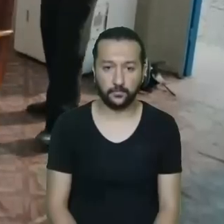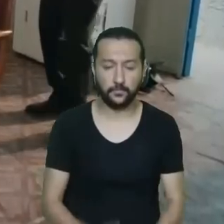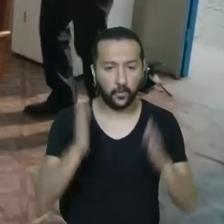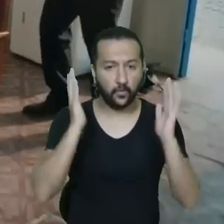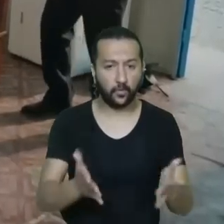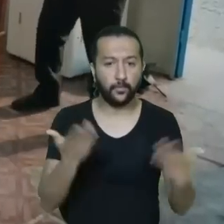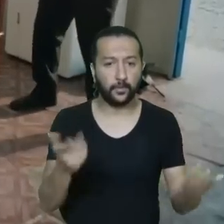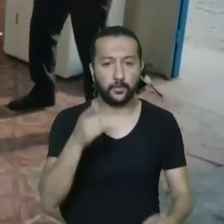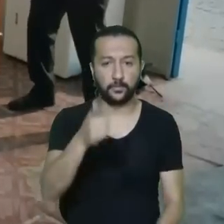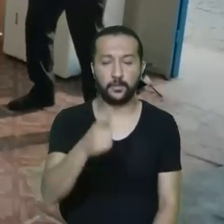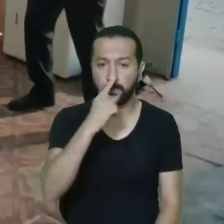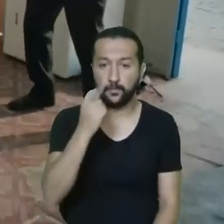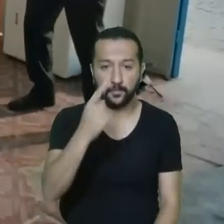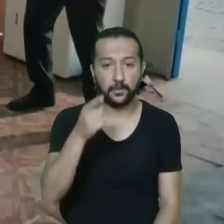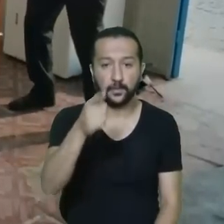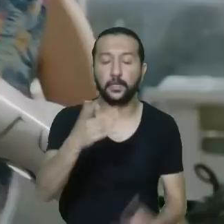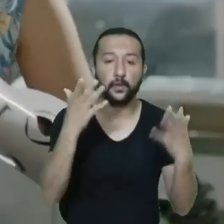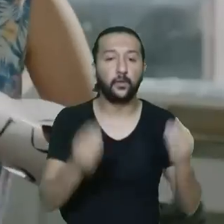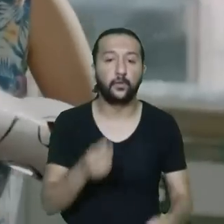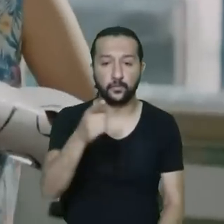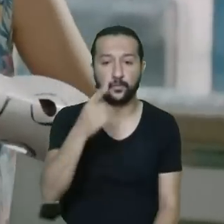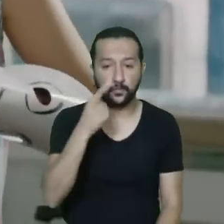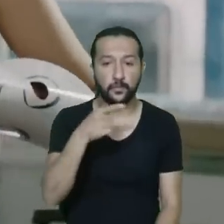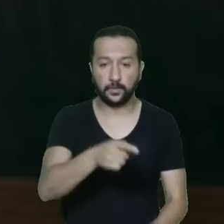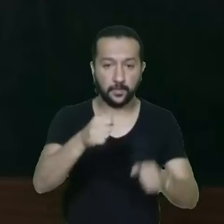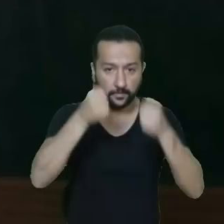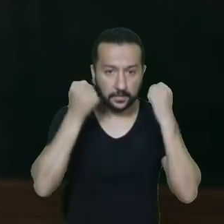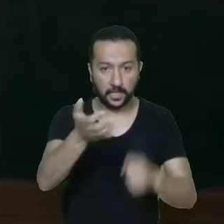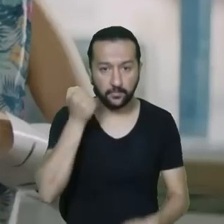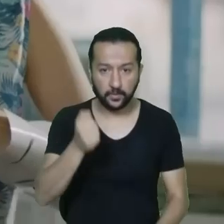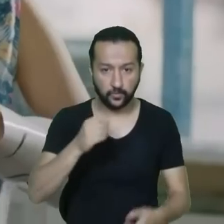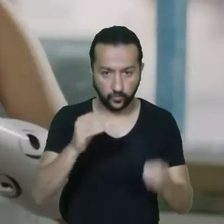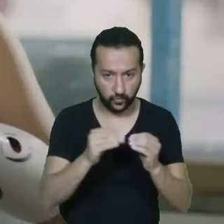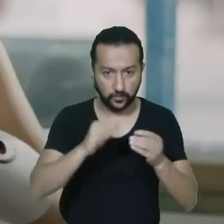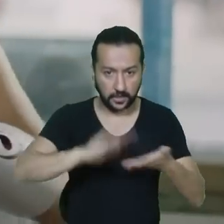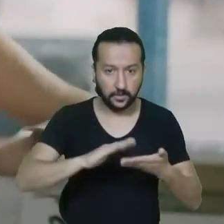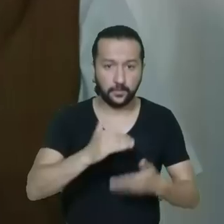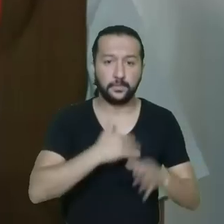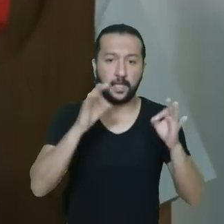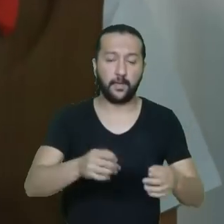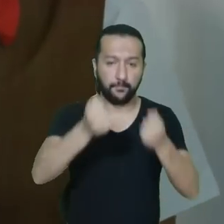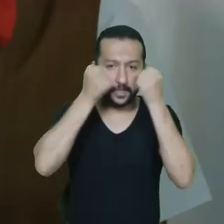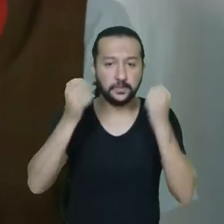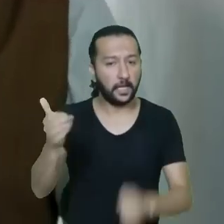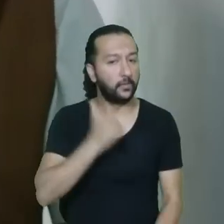Ah, ah be. Kurtuldu. Niva, Niva. Maske almak suç mu arkadaş? Biz hep alıyoruz